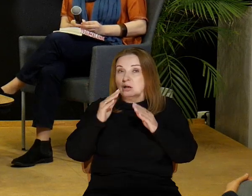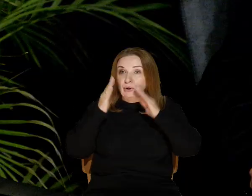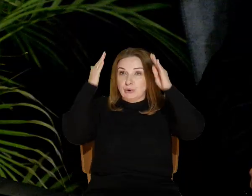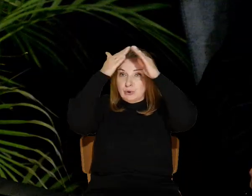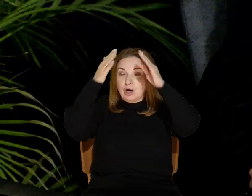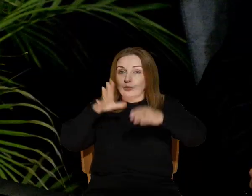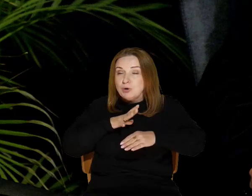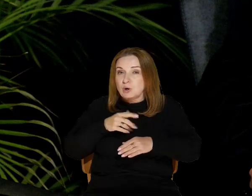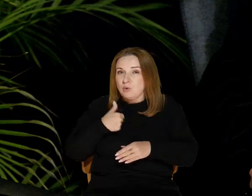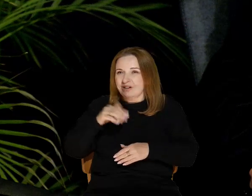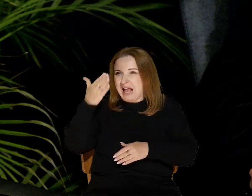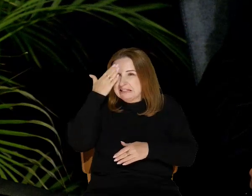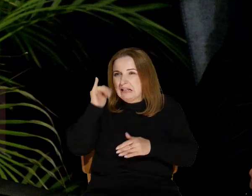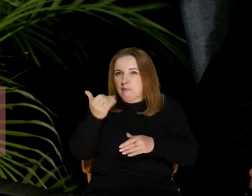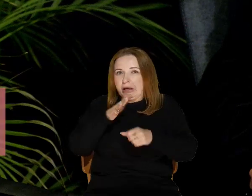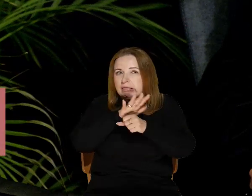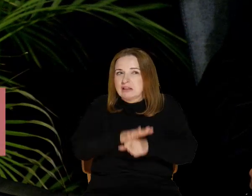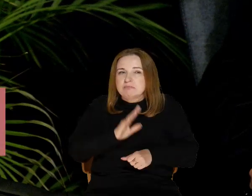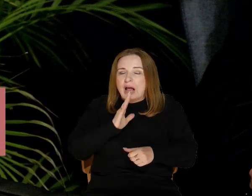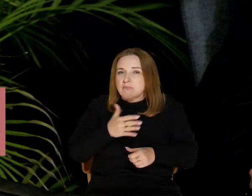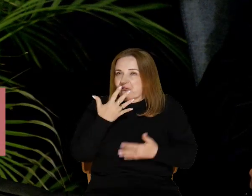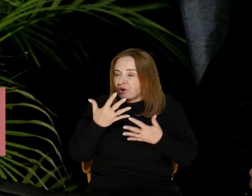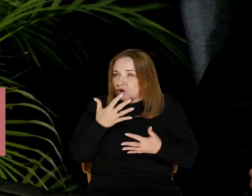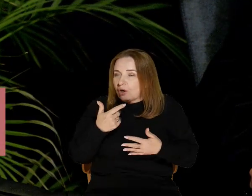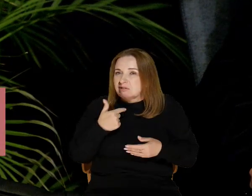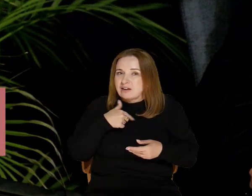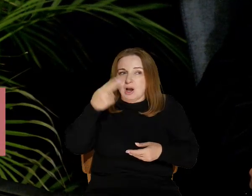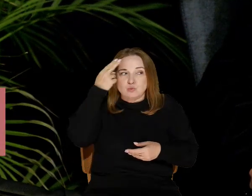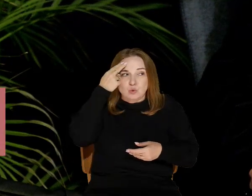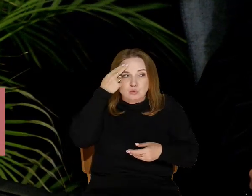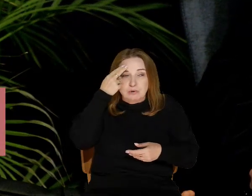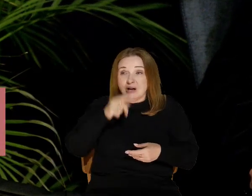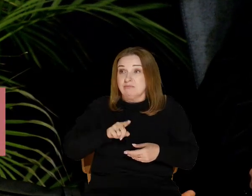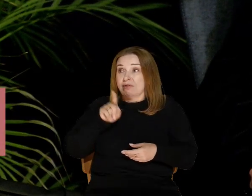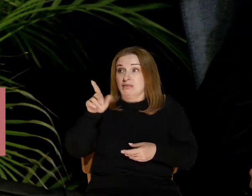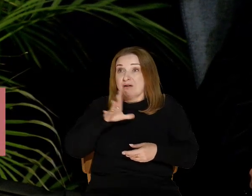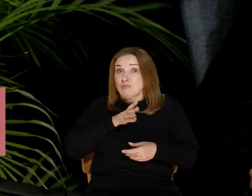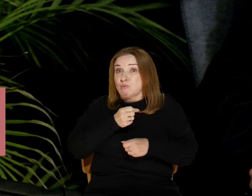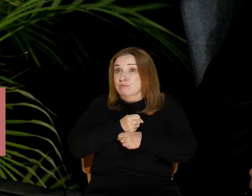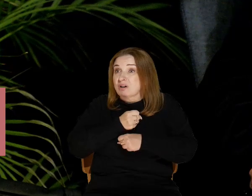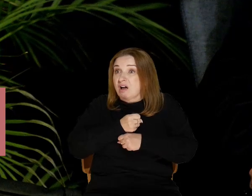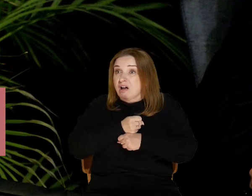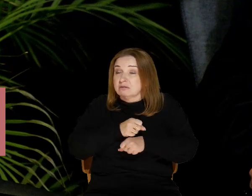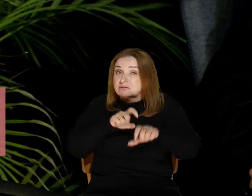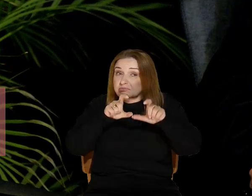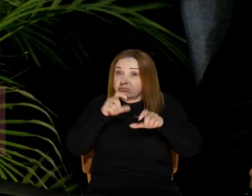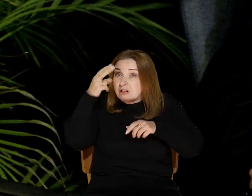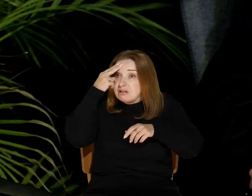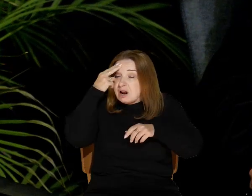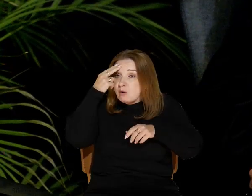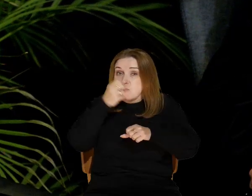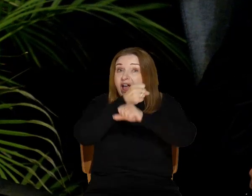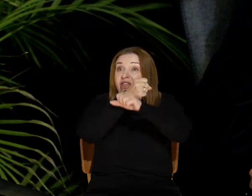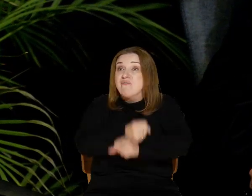amerykańskich i sobie wtedy zdałam sprawę, jak ogromnie tam pracują, jak cały czas pracują te traumy